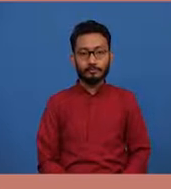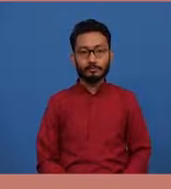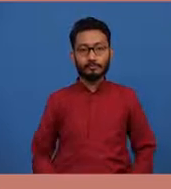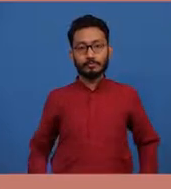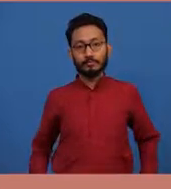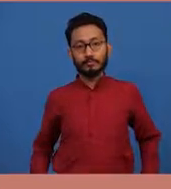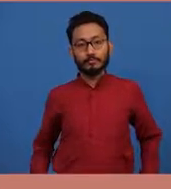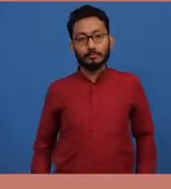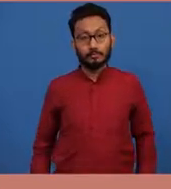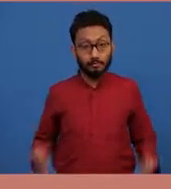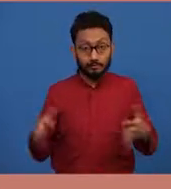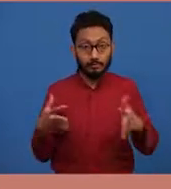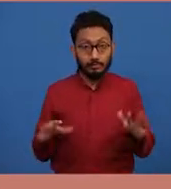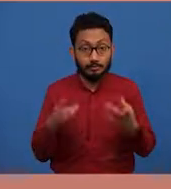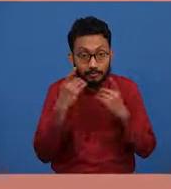Sudah dapat cari jawapannya?